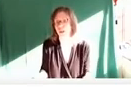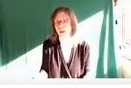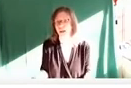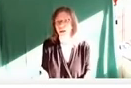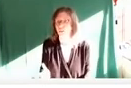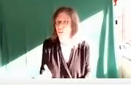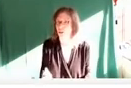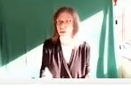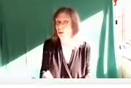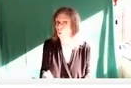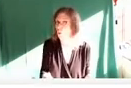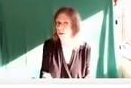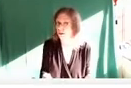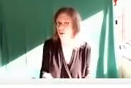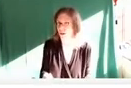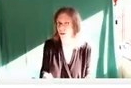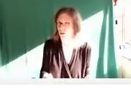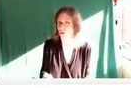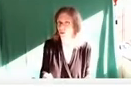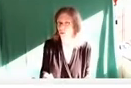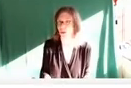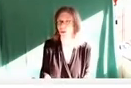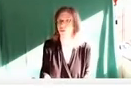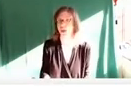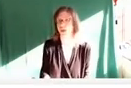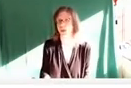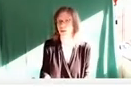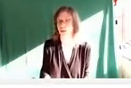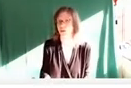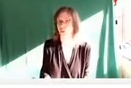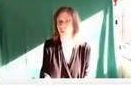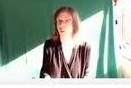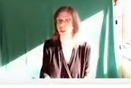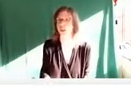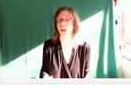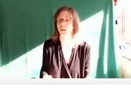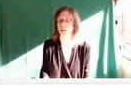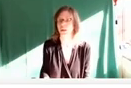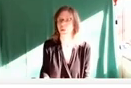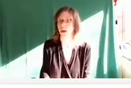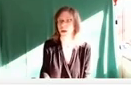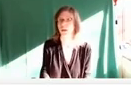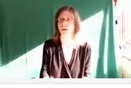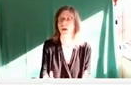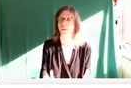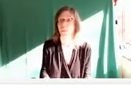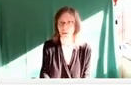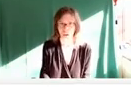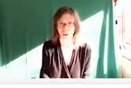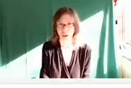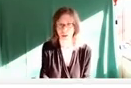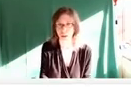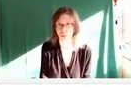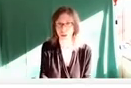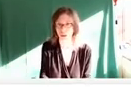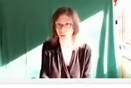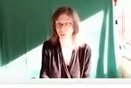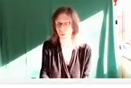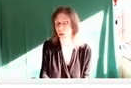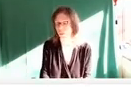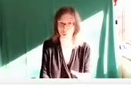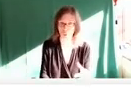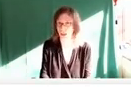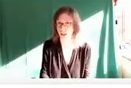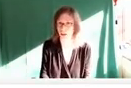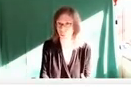ceci, mais il y a des lois qui gèrent ça, puis il faut faire très attention, puis au Québec, c'est des lois particulièrement contraignantes